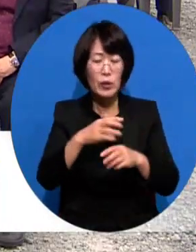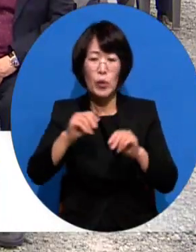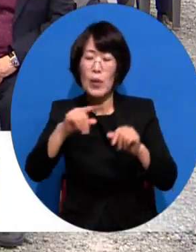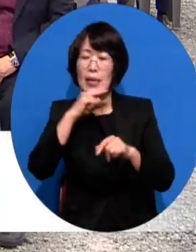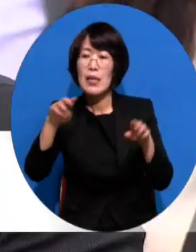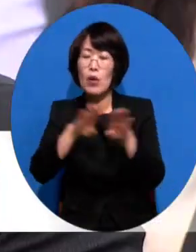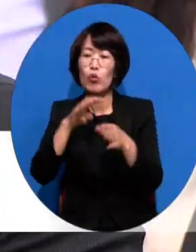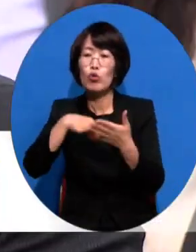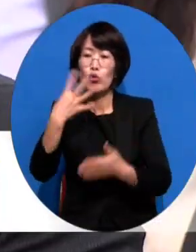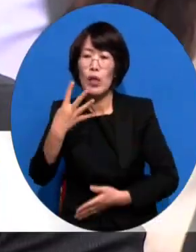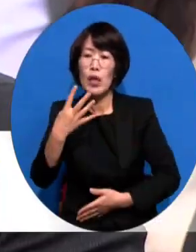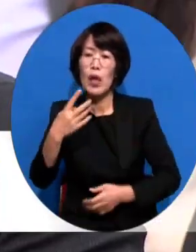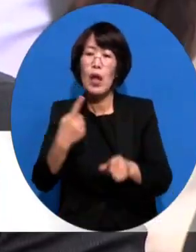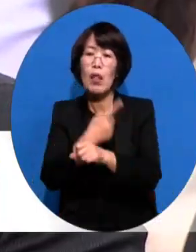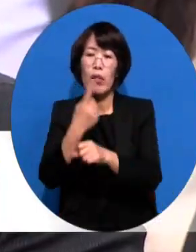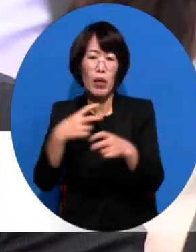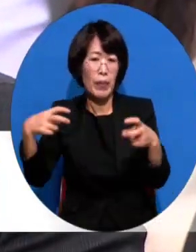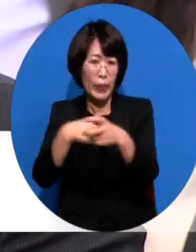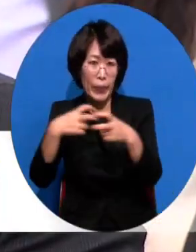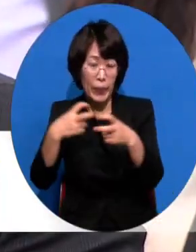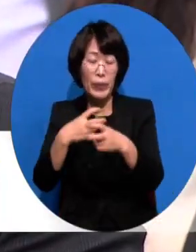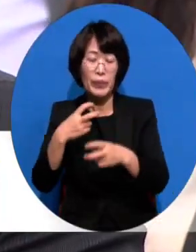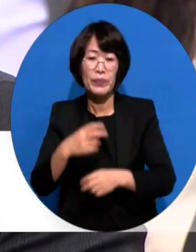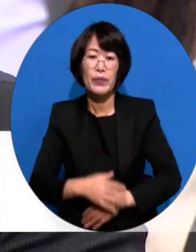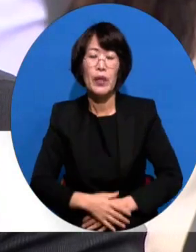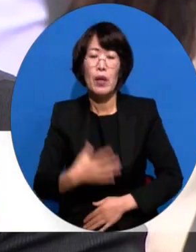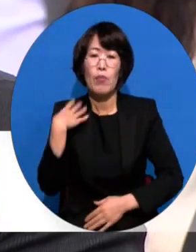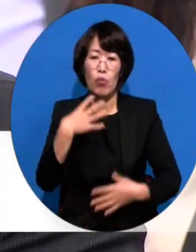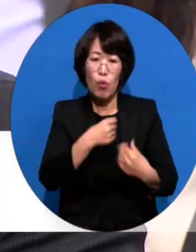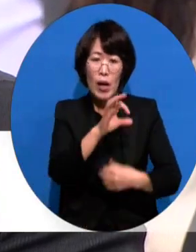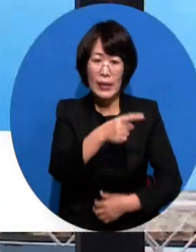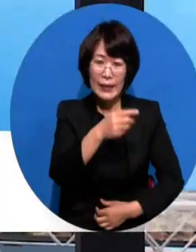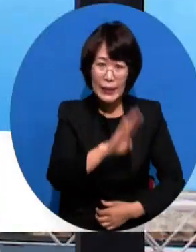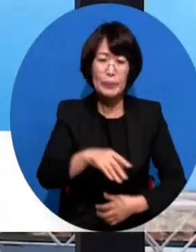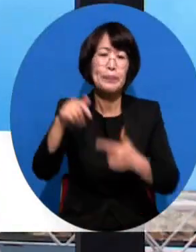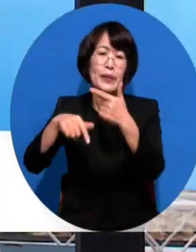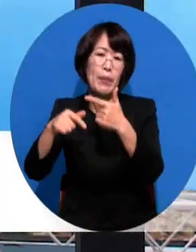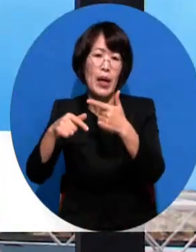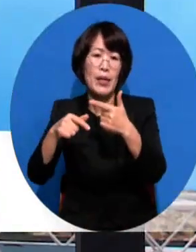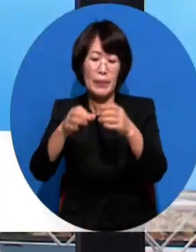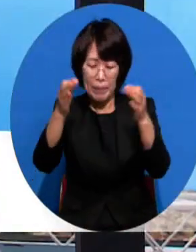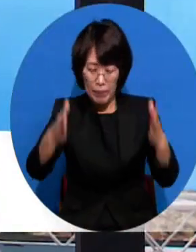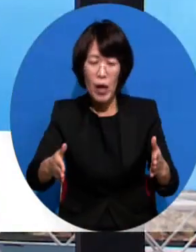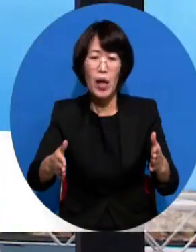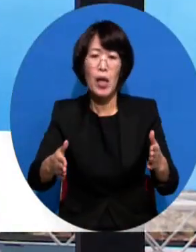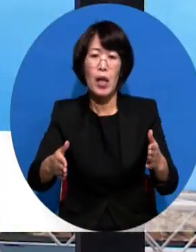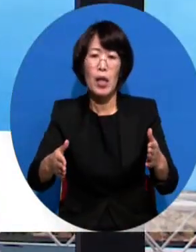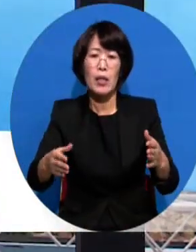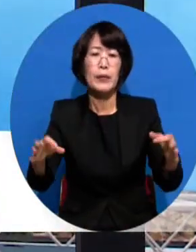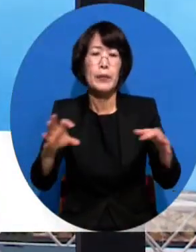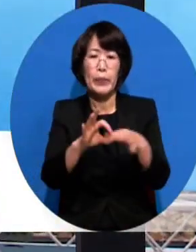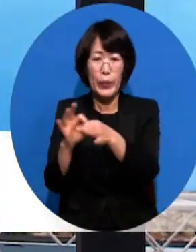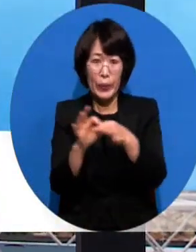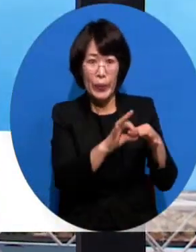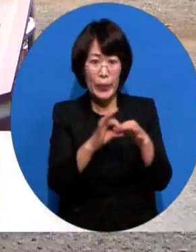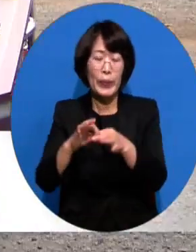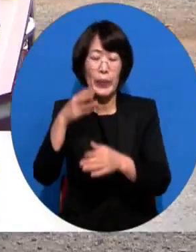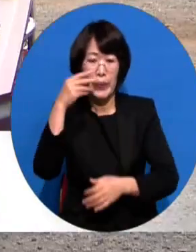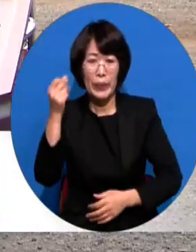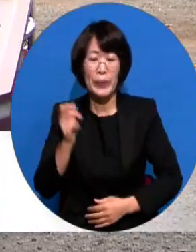주말에는 4대가 60분 간격으로 다니게 돼 무안읍과 남학 신도시 사이의 단절감이 해소될 것으로